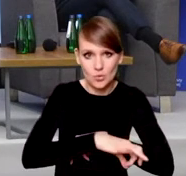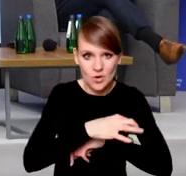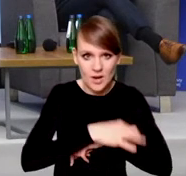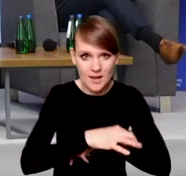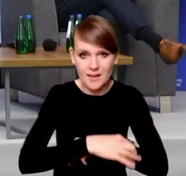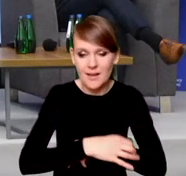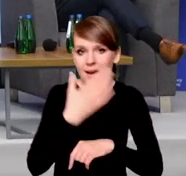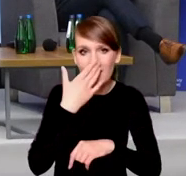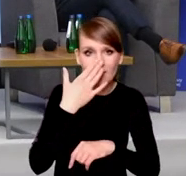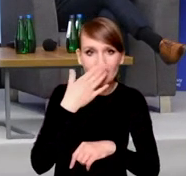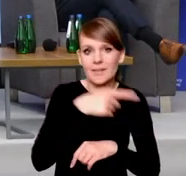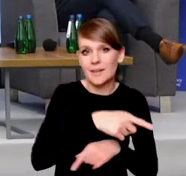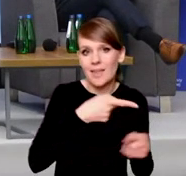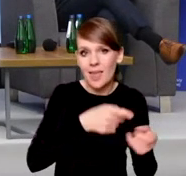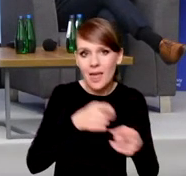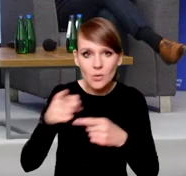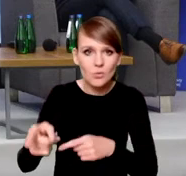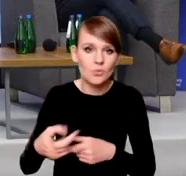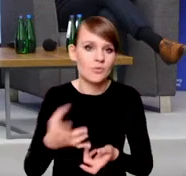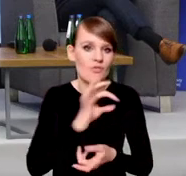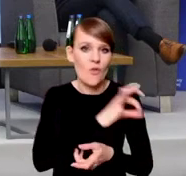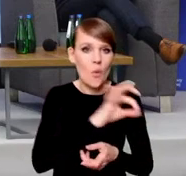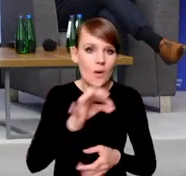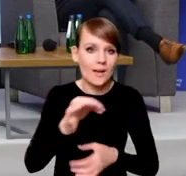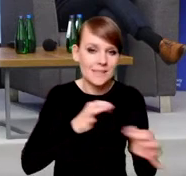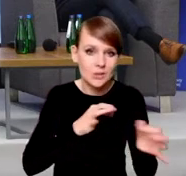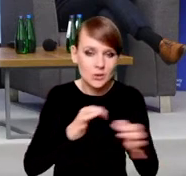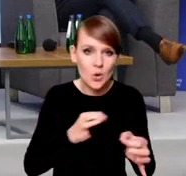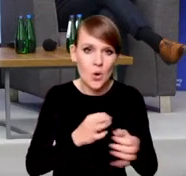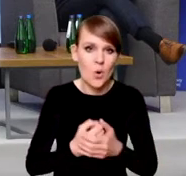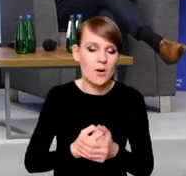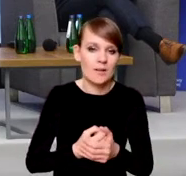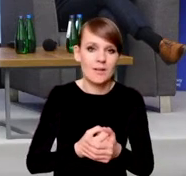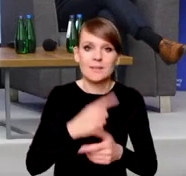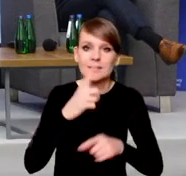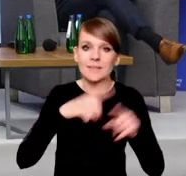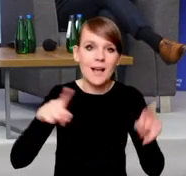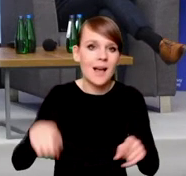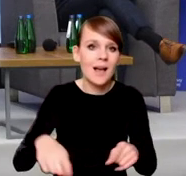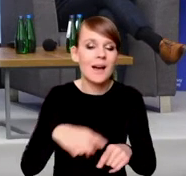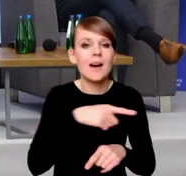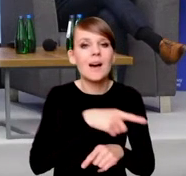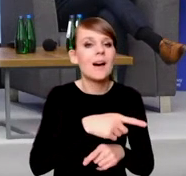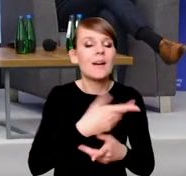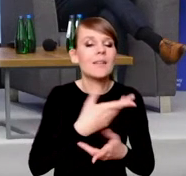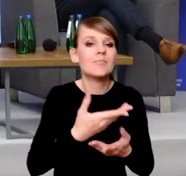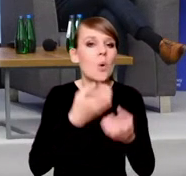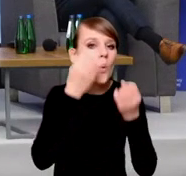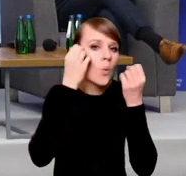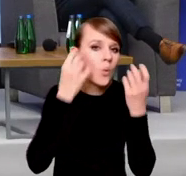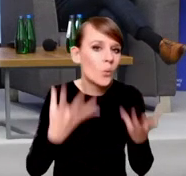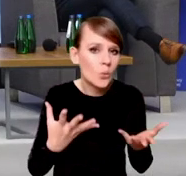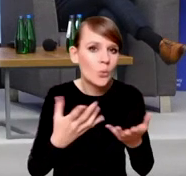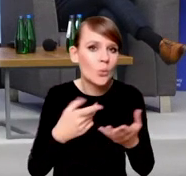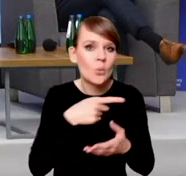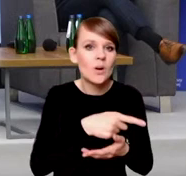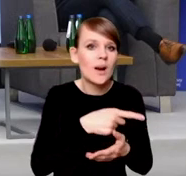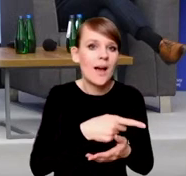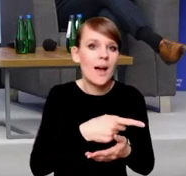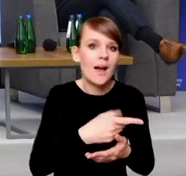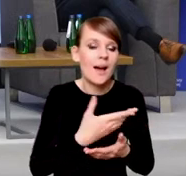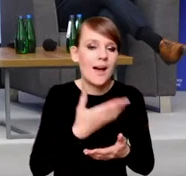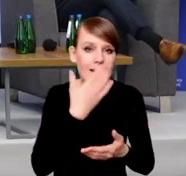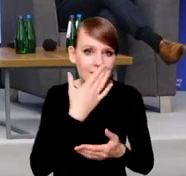kierunków, które ma, od jej historii, od tego jaką kulturę do tej pory propagowała,